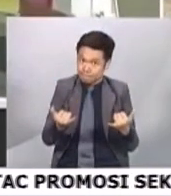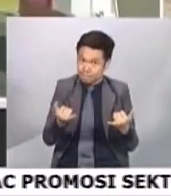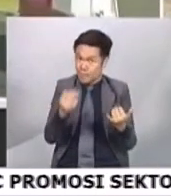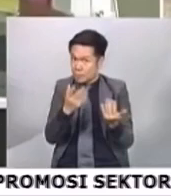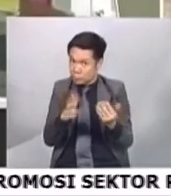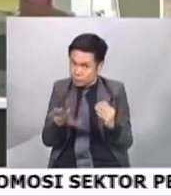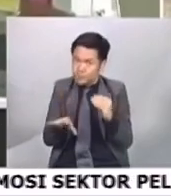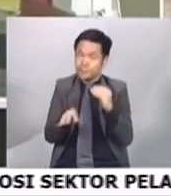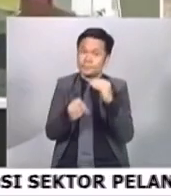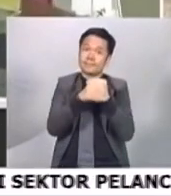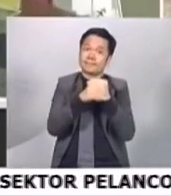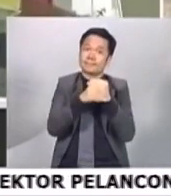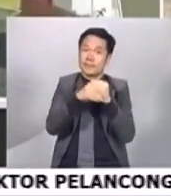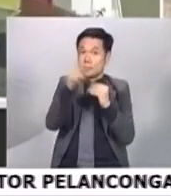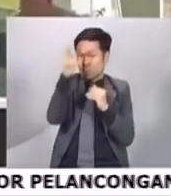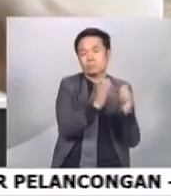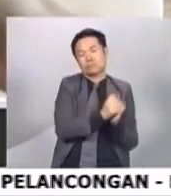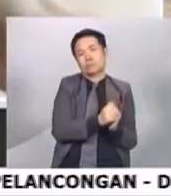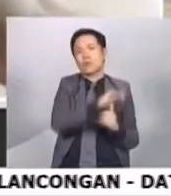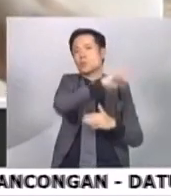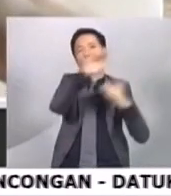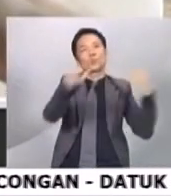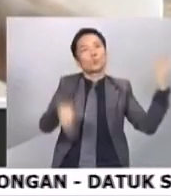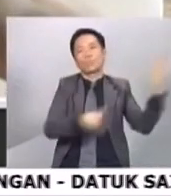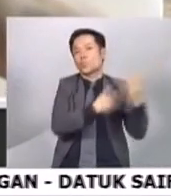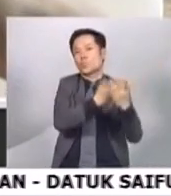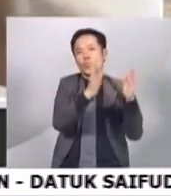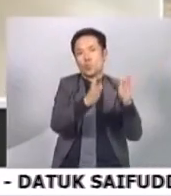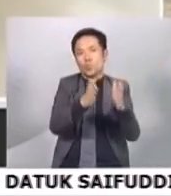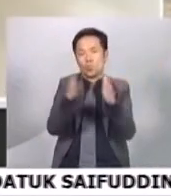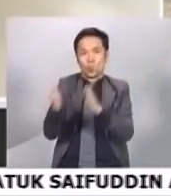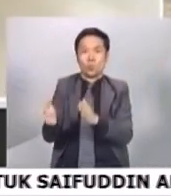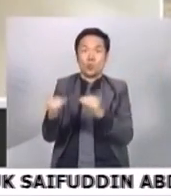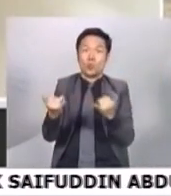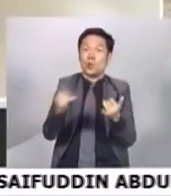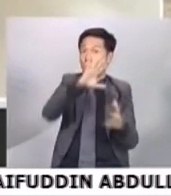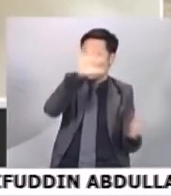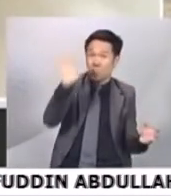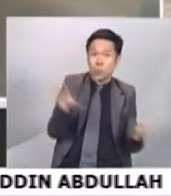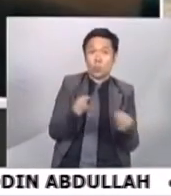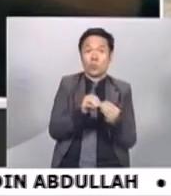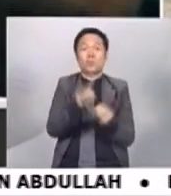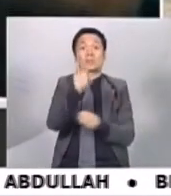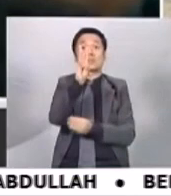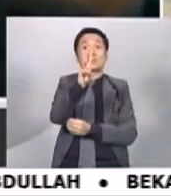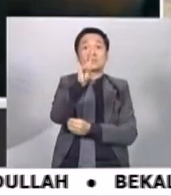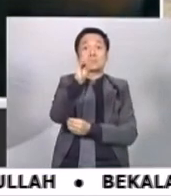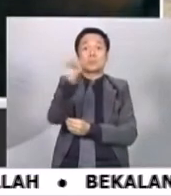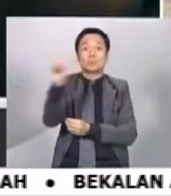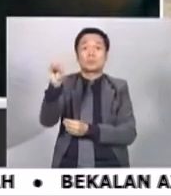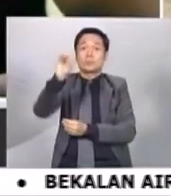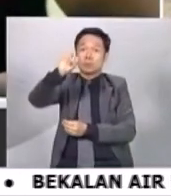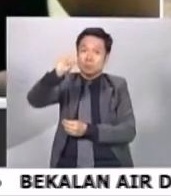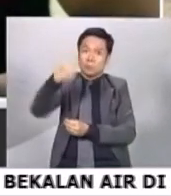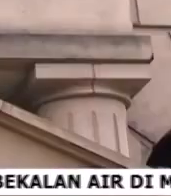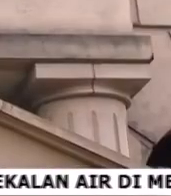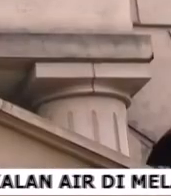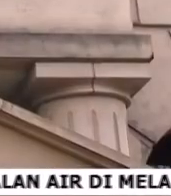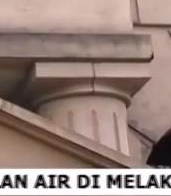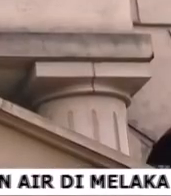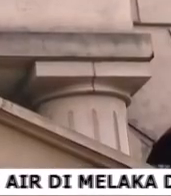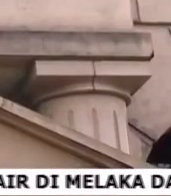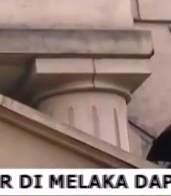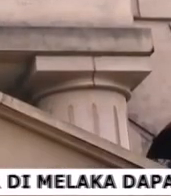Situasi ekonomi sejak setahun lalu sememangnya terkesan dengan penularan wabak COVID-19 di mana keluaran dalam negara kasar